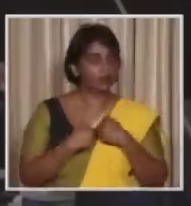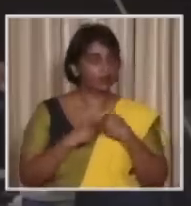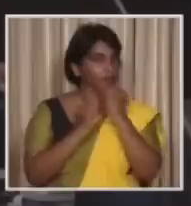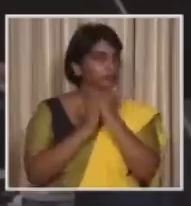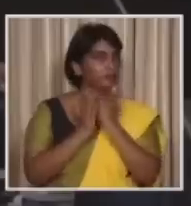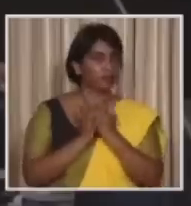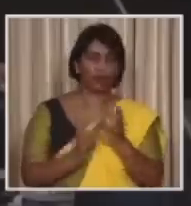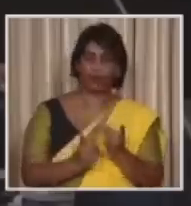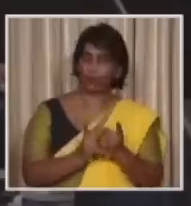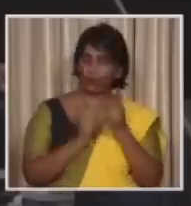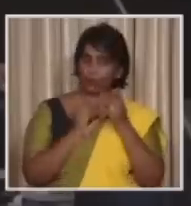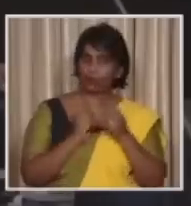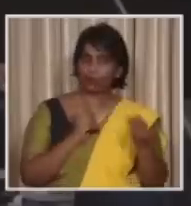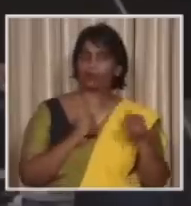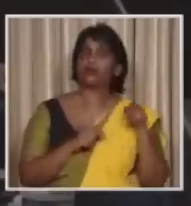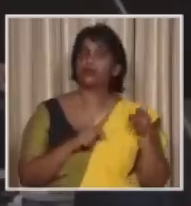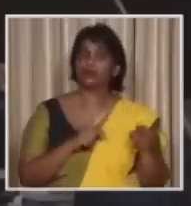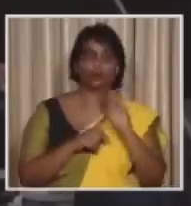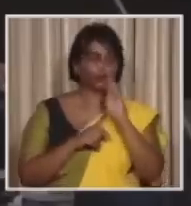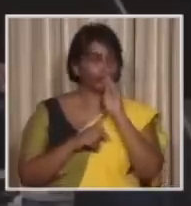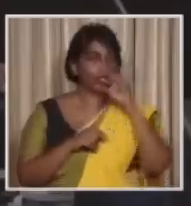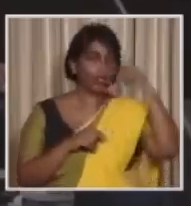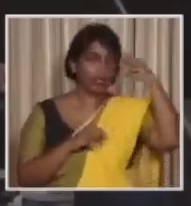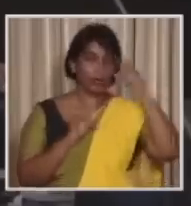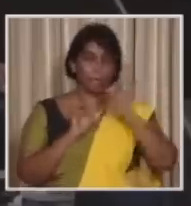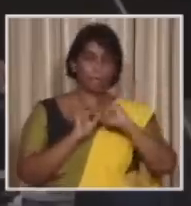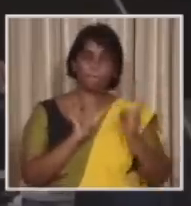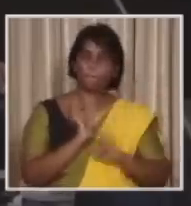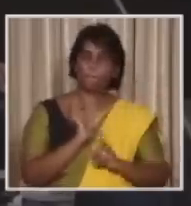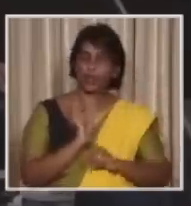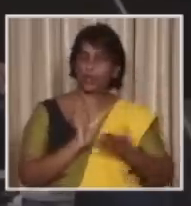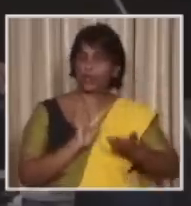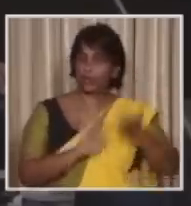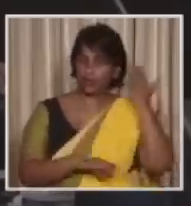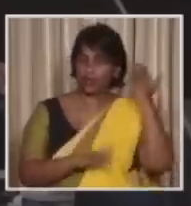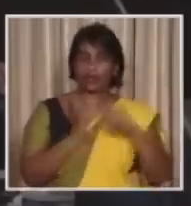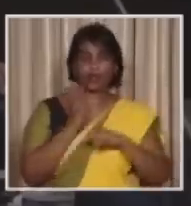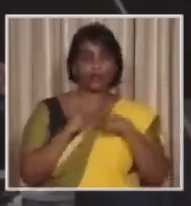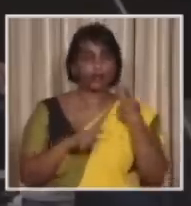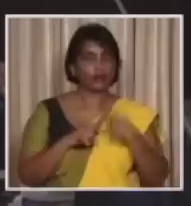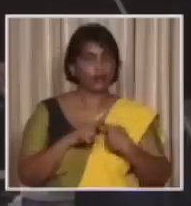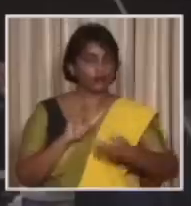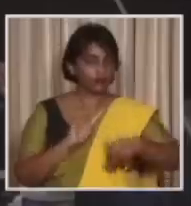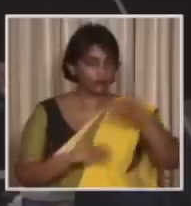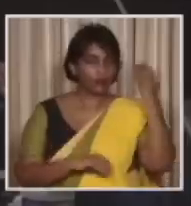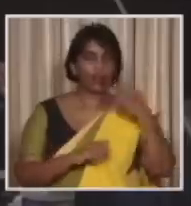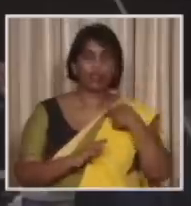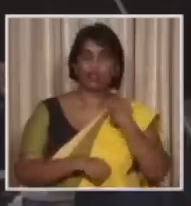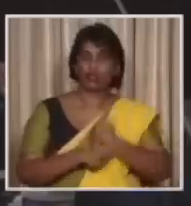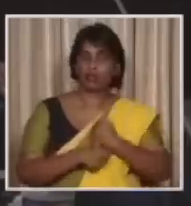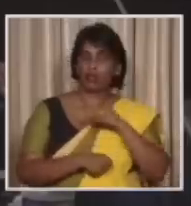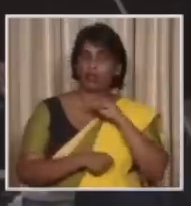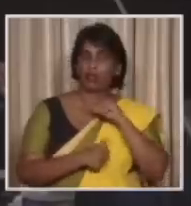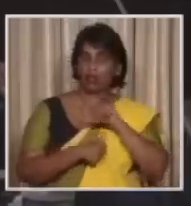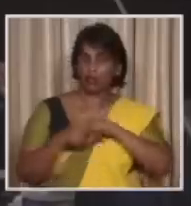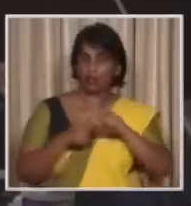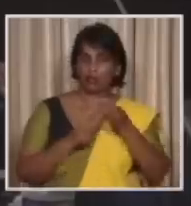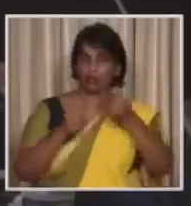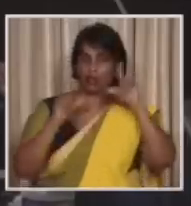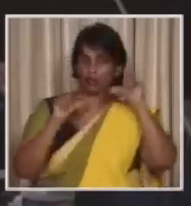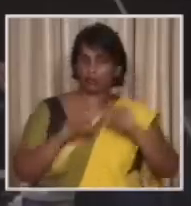කොන්දේසි වලට යටත් වෙලා එක පැත්තකින් ලයිට් බිල වැඩි කරලා බදු බර වැඩි කරලා අපේ රාජ්‍ය ආයතන කුණු